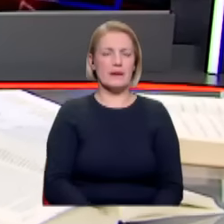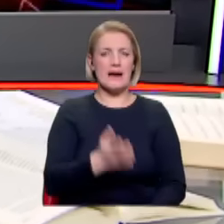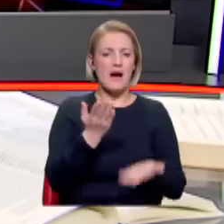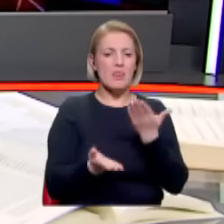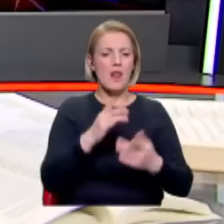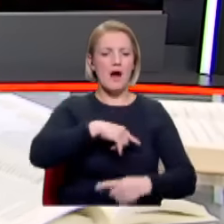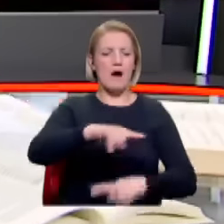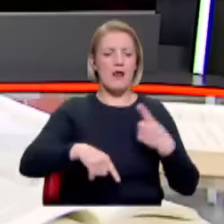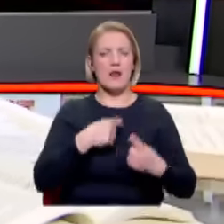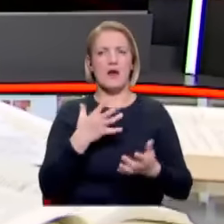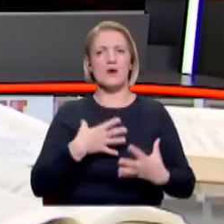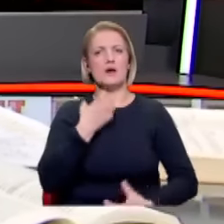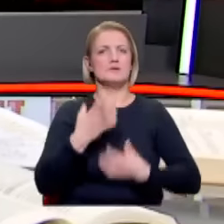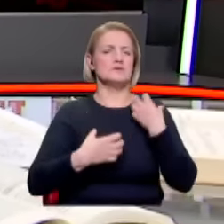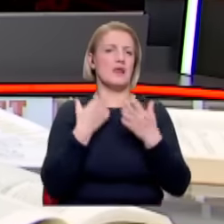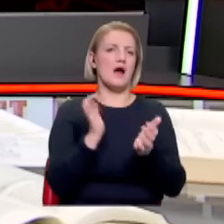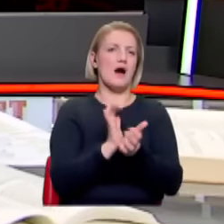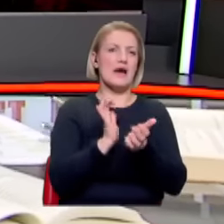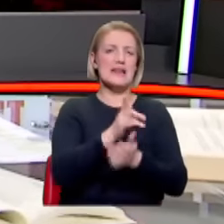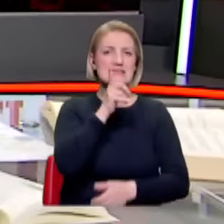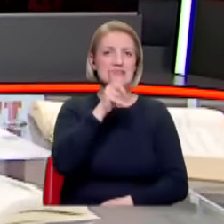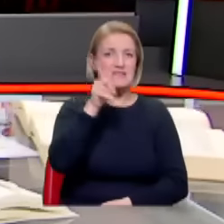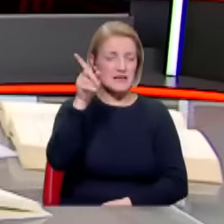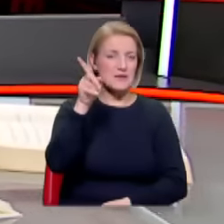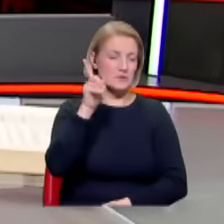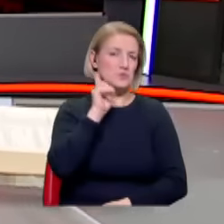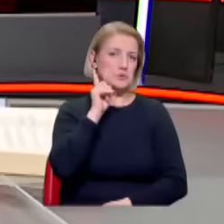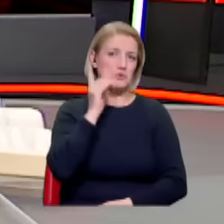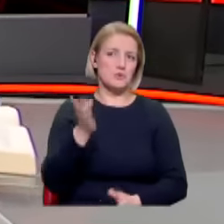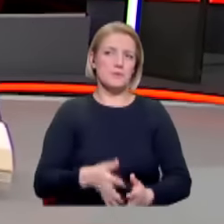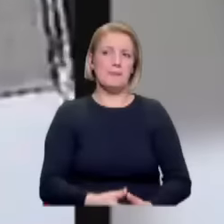Adalet arayan acılı ailenin sesi Azerbaycan'da duyuldu.